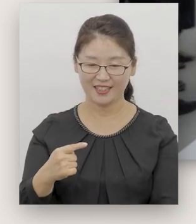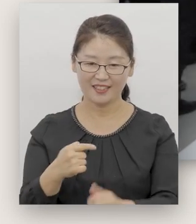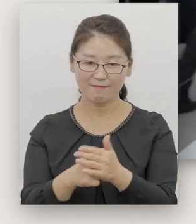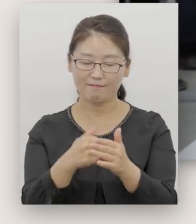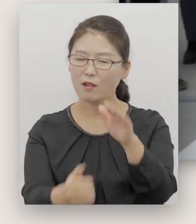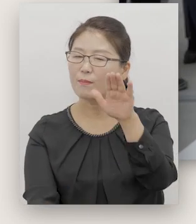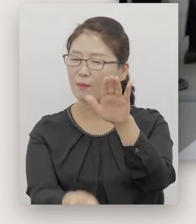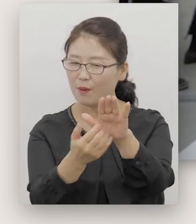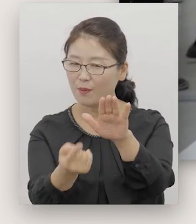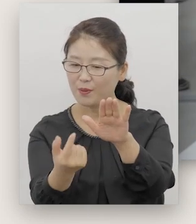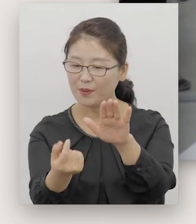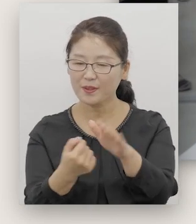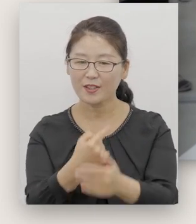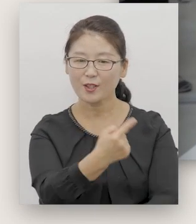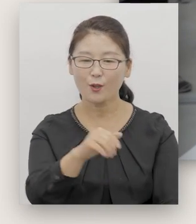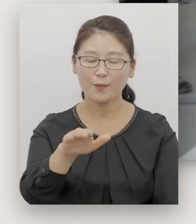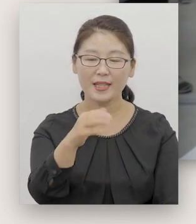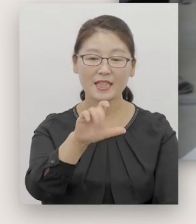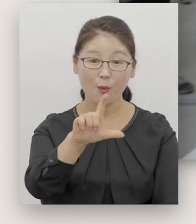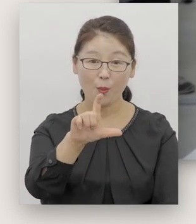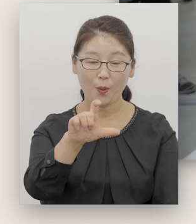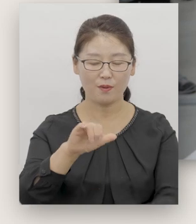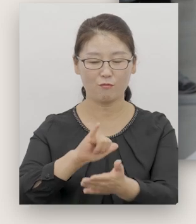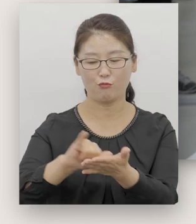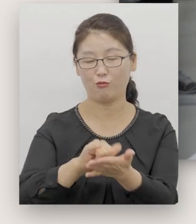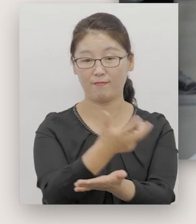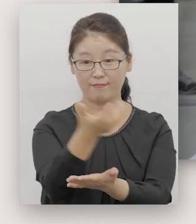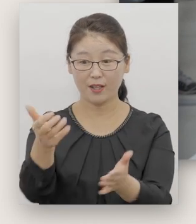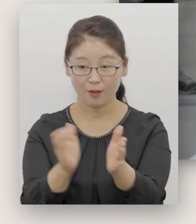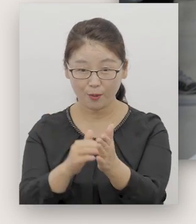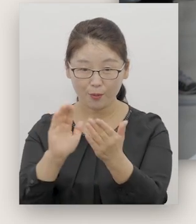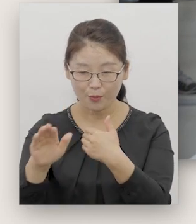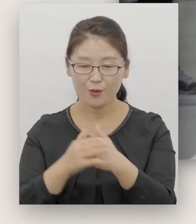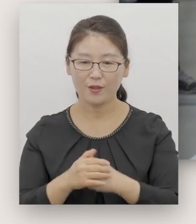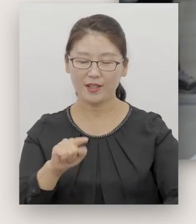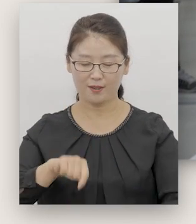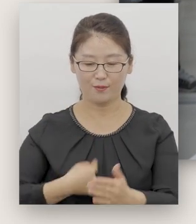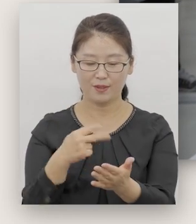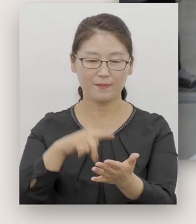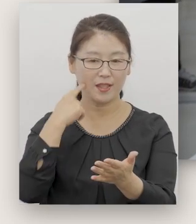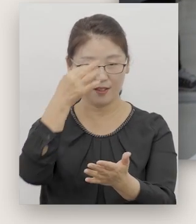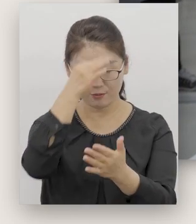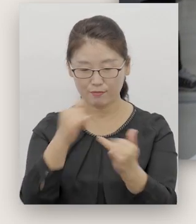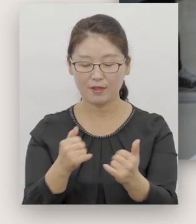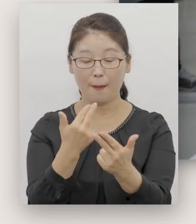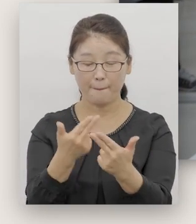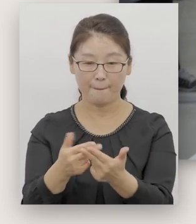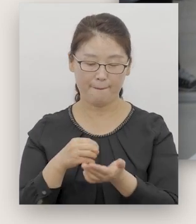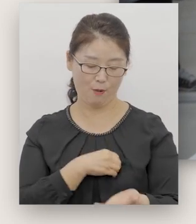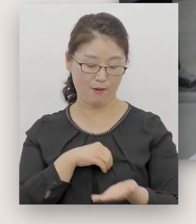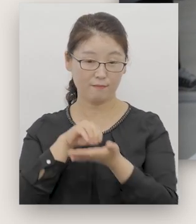하고 나서 독립예술가협회라는 이제 협회원으로 이제 활동을 했다고 해요. 여기서 어떤 전시를 마련하게